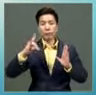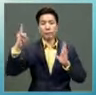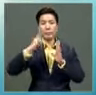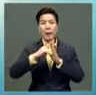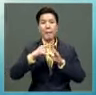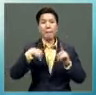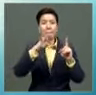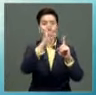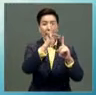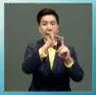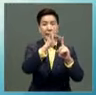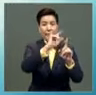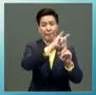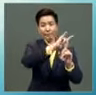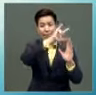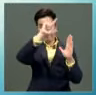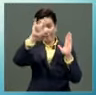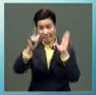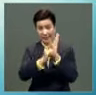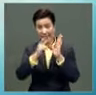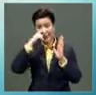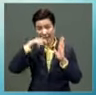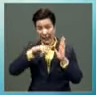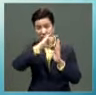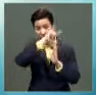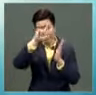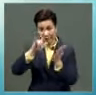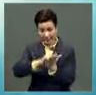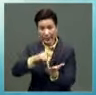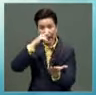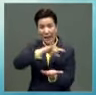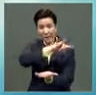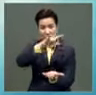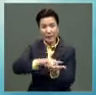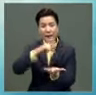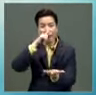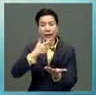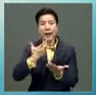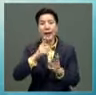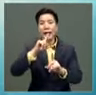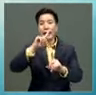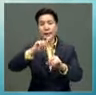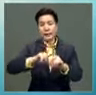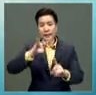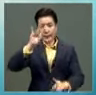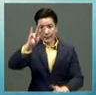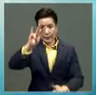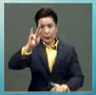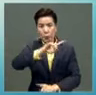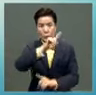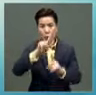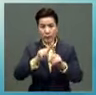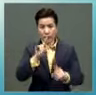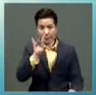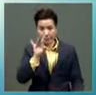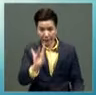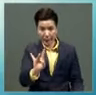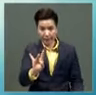ประเทศปากีสถานเข้ามารับเข้ามาในราชอาณาจักรไทยเมื่อวันที่8กรกฎาคม